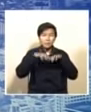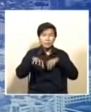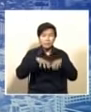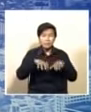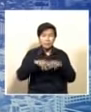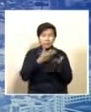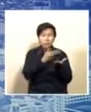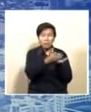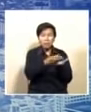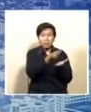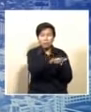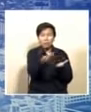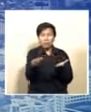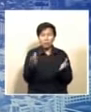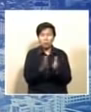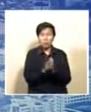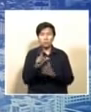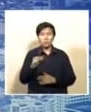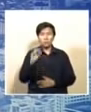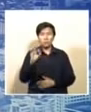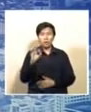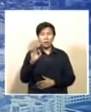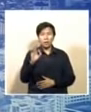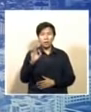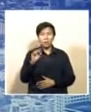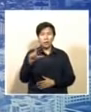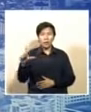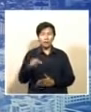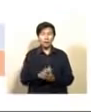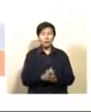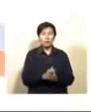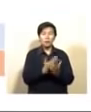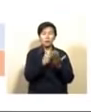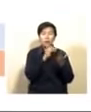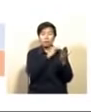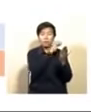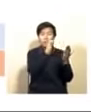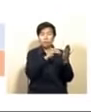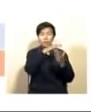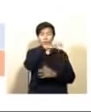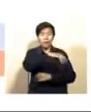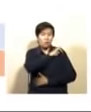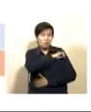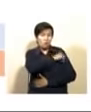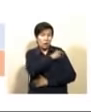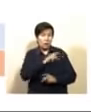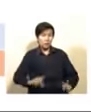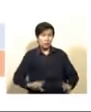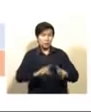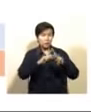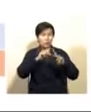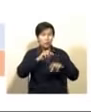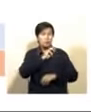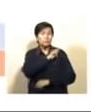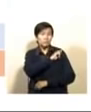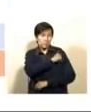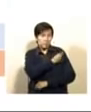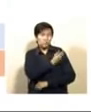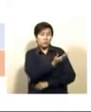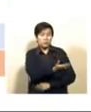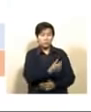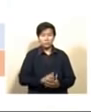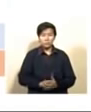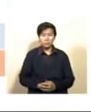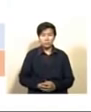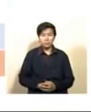ลในสภากาชาติไทยหรือว่าหน่วยต่างๆนี่นะครับประมาณเ